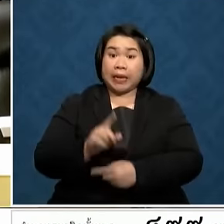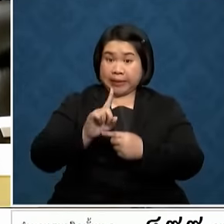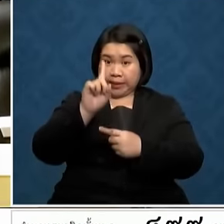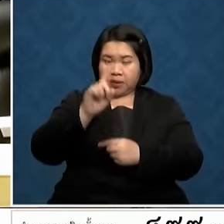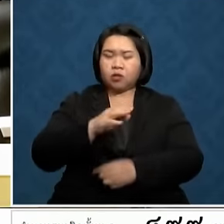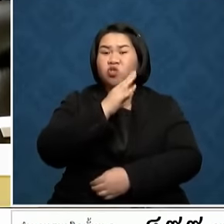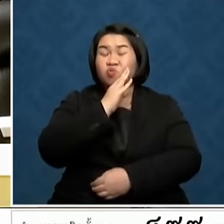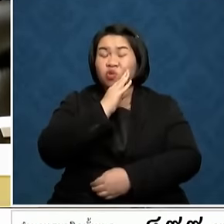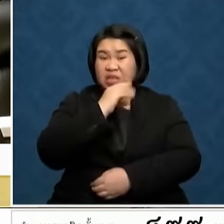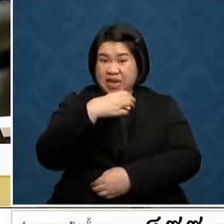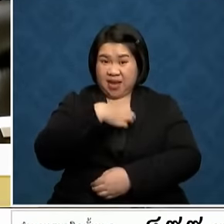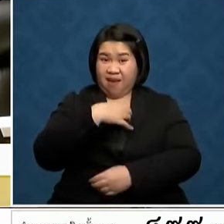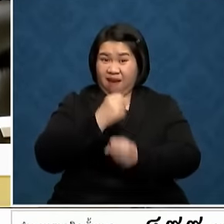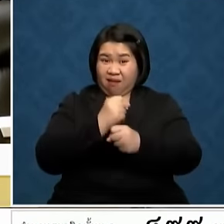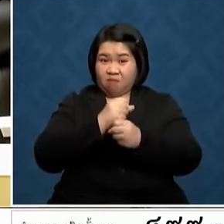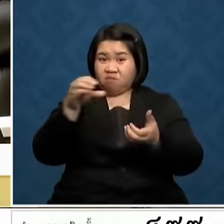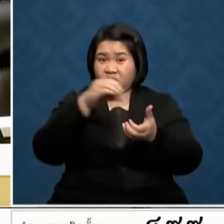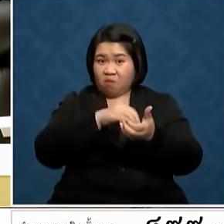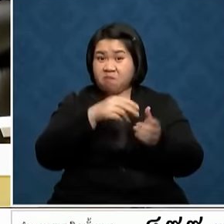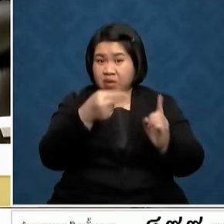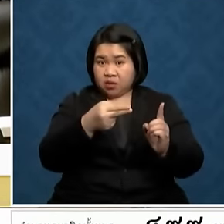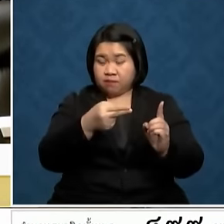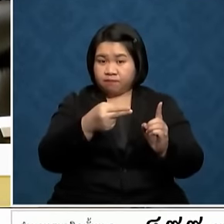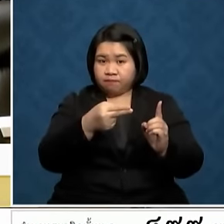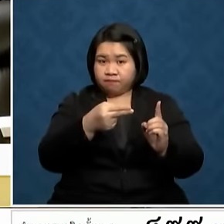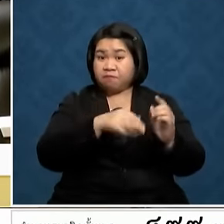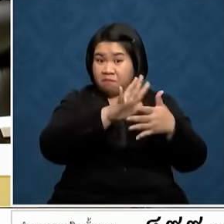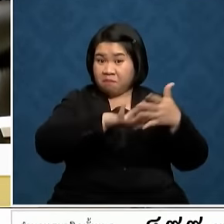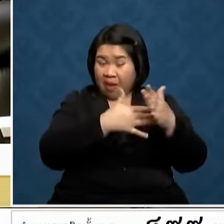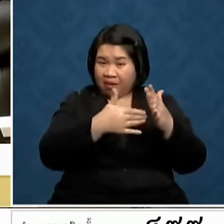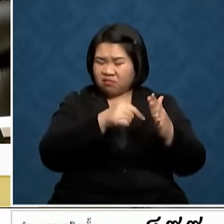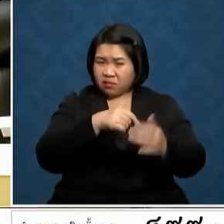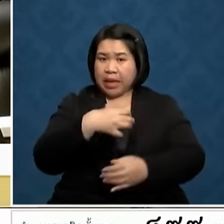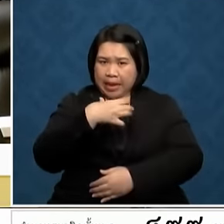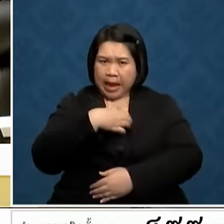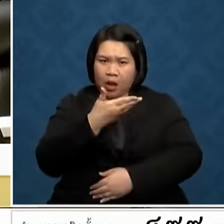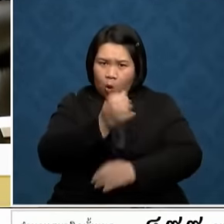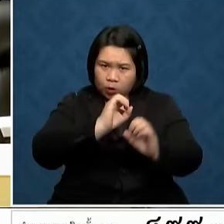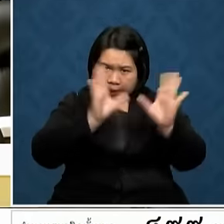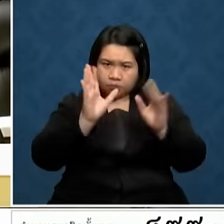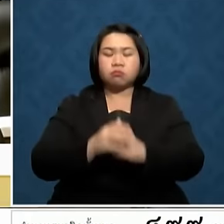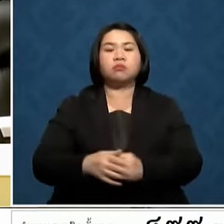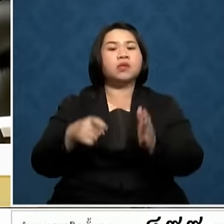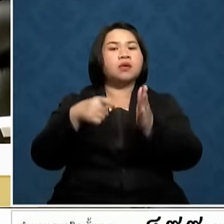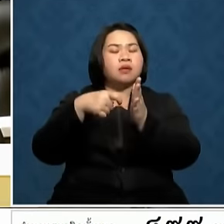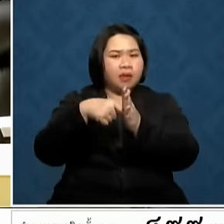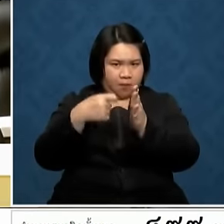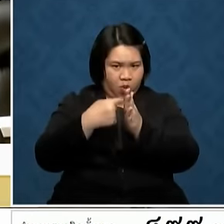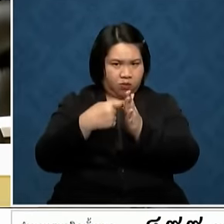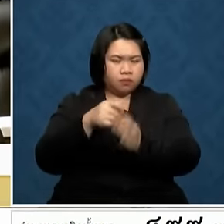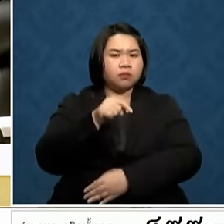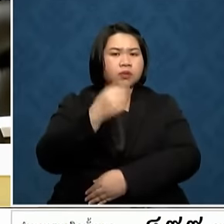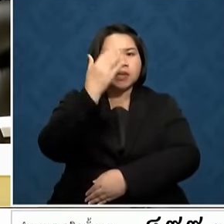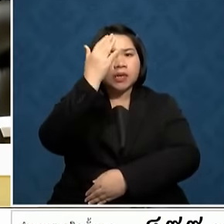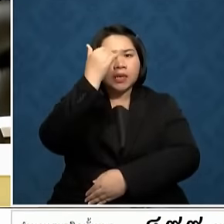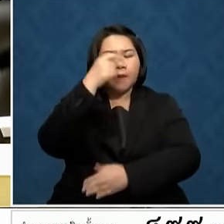คอหากท่านยจะคงเดินหน้าต่อด้นิโบาย Digital Walletผมขอใหทานยืนยกัพเราครัวาเหตุผลที่ทำใหท่านเดินหน้า